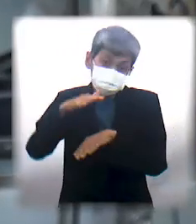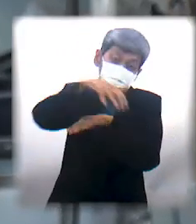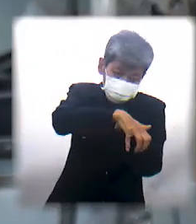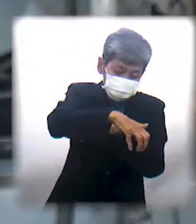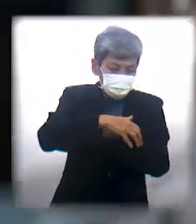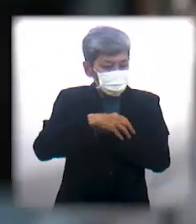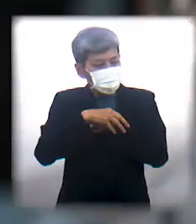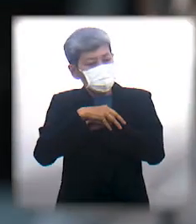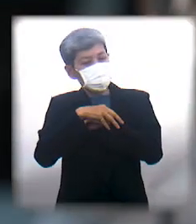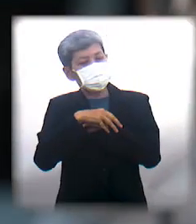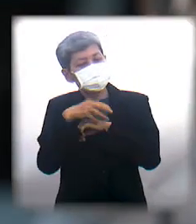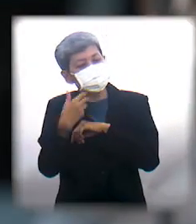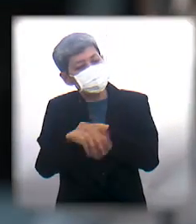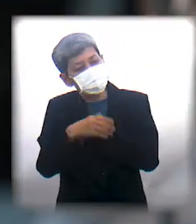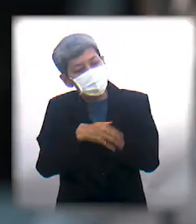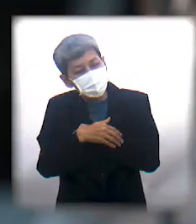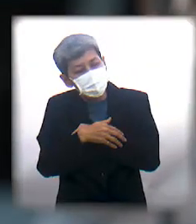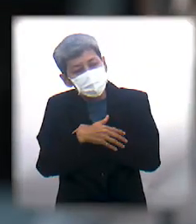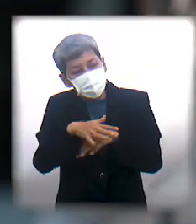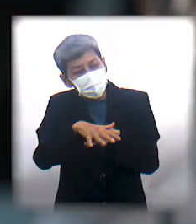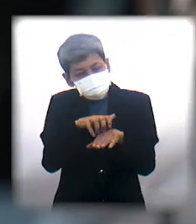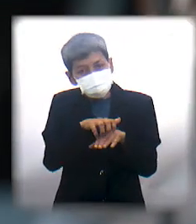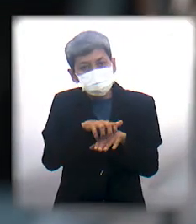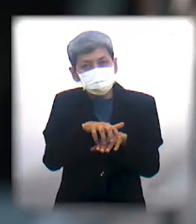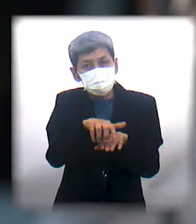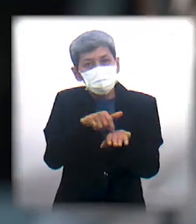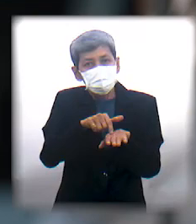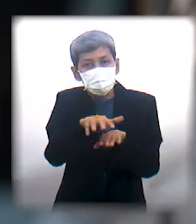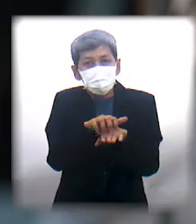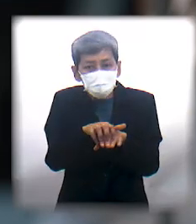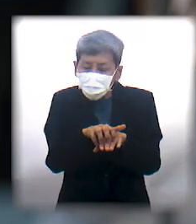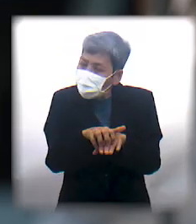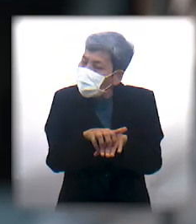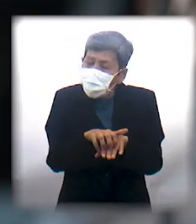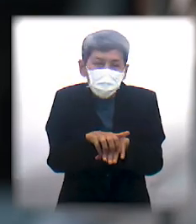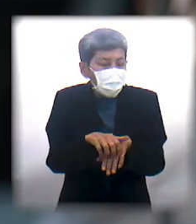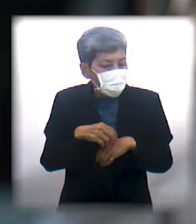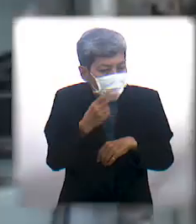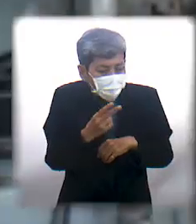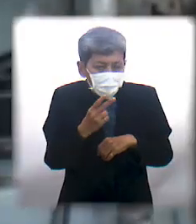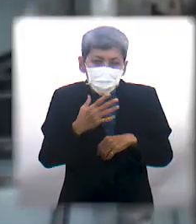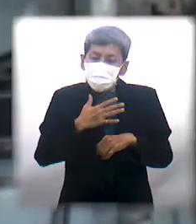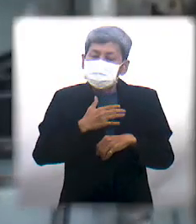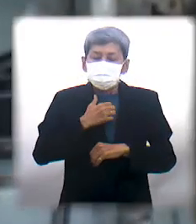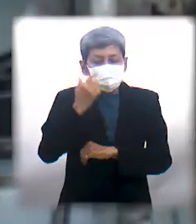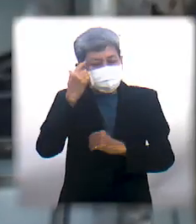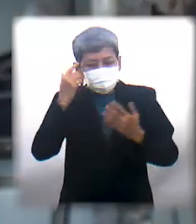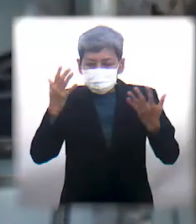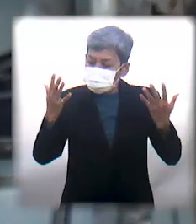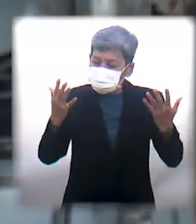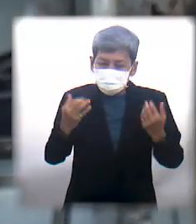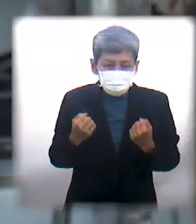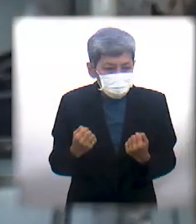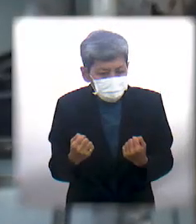แล้วก็ใจเสียว่าสภาพรถมันแหลกคิดอะไรไม่ออกขับร